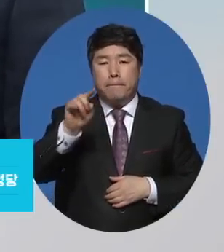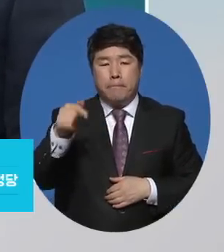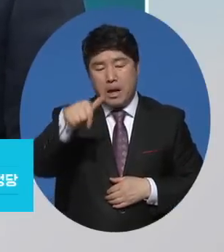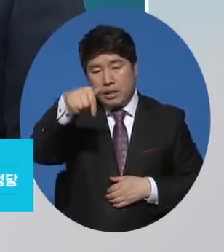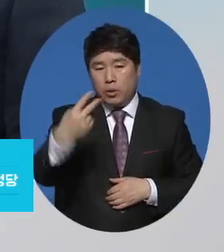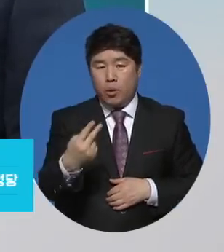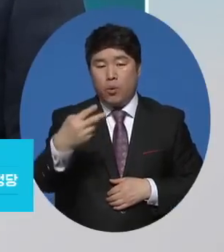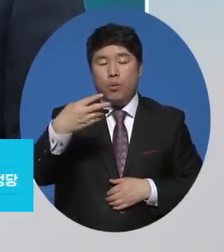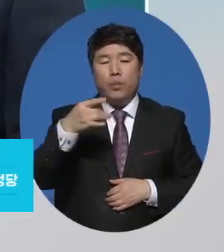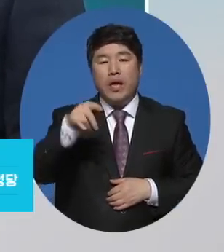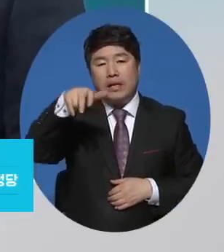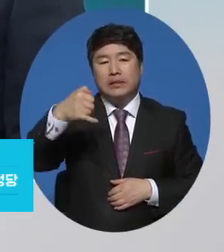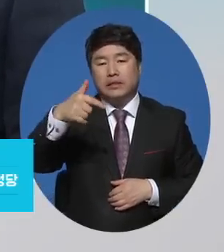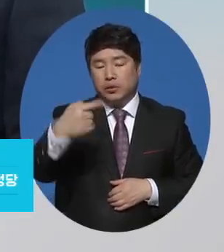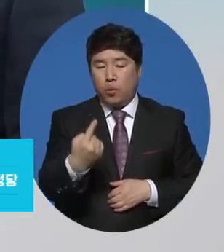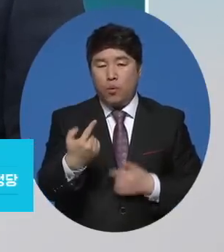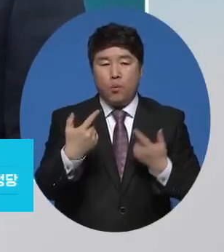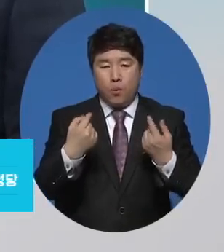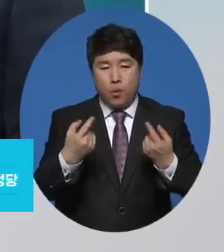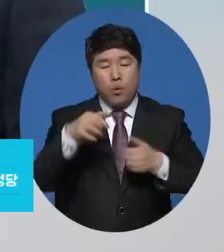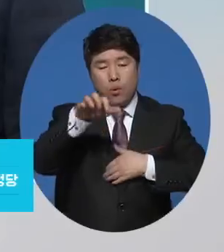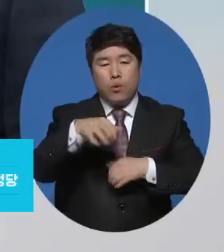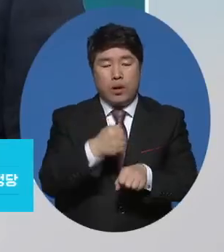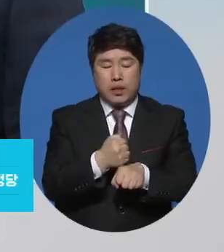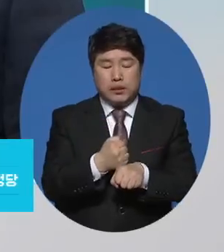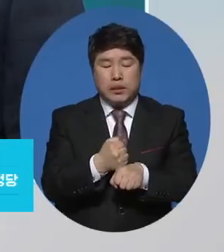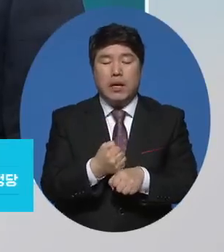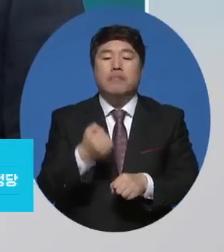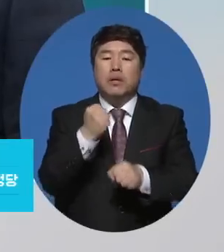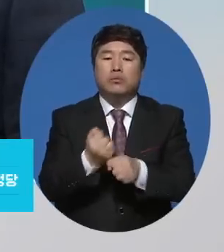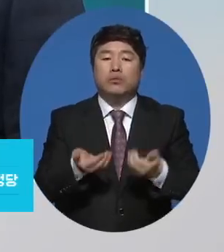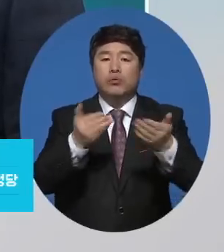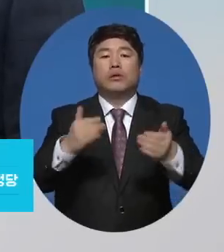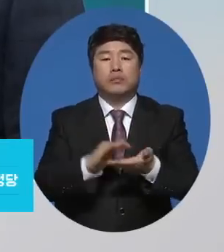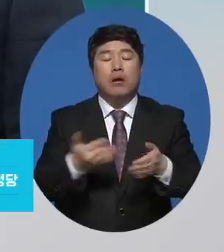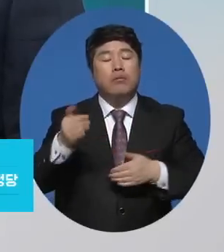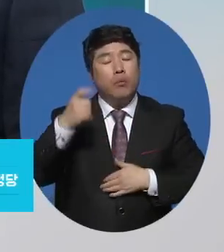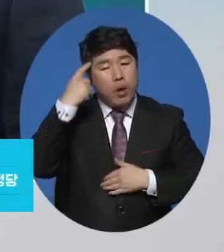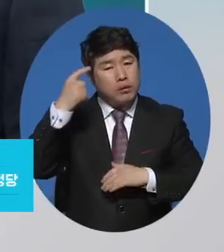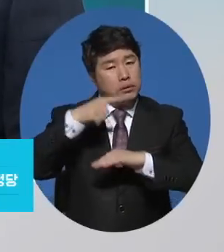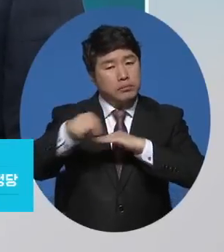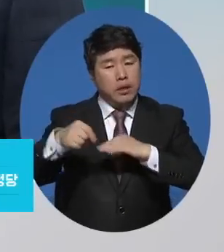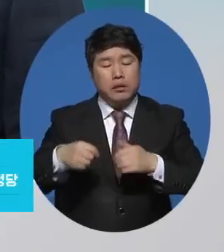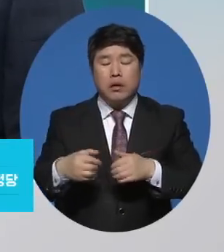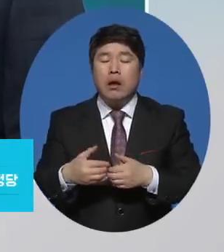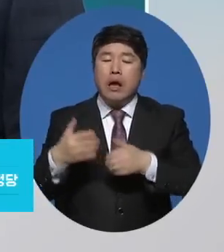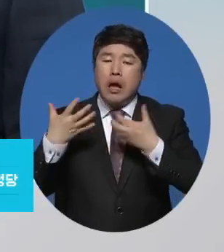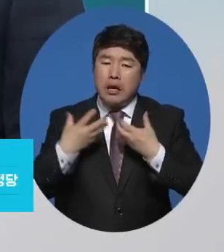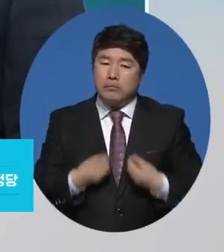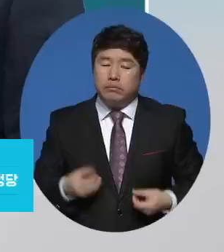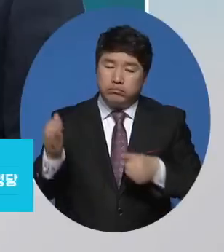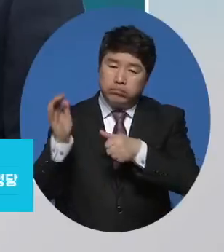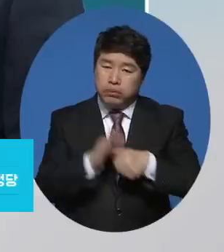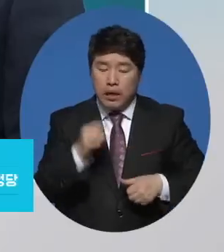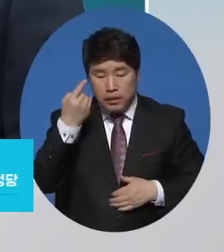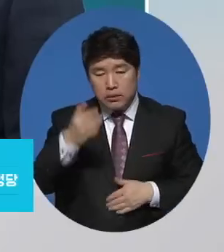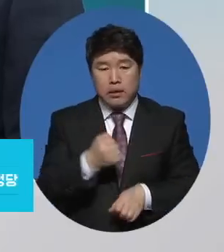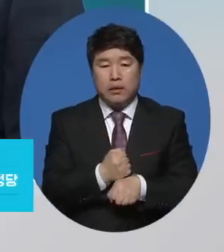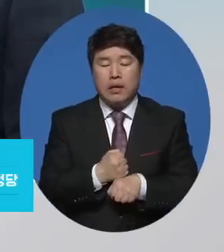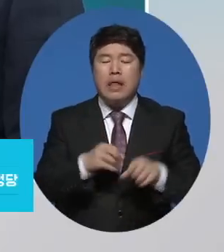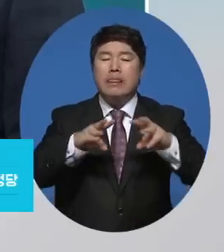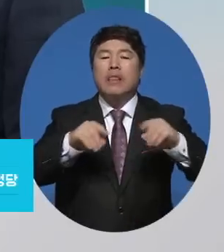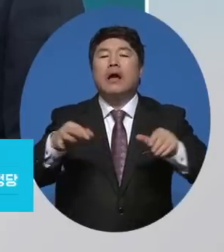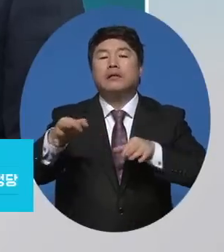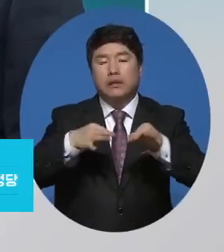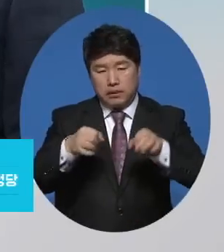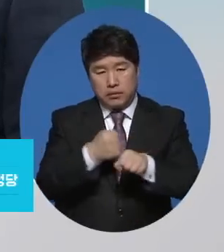테크노밸리 플랫폼을 깔아야 합니다 근데 그동안 지방에서 왜 실패했 땅장사를 했어요 정부가 공단을